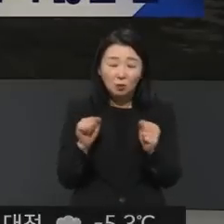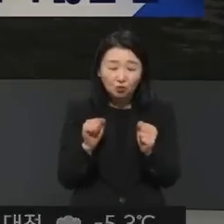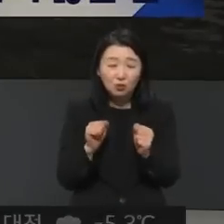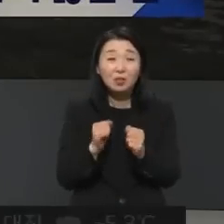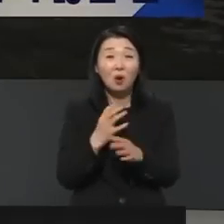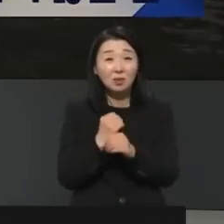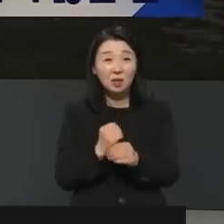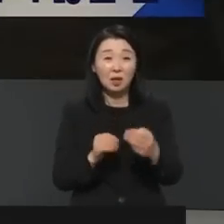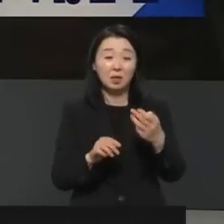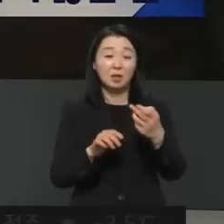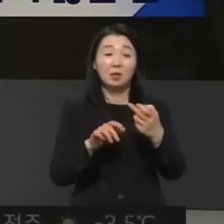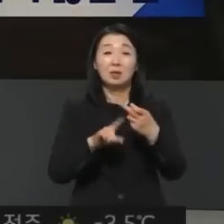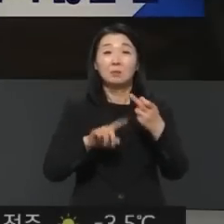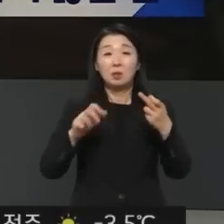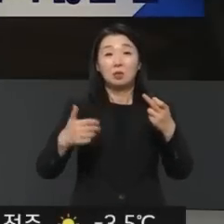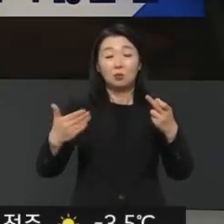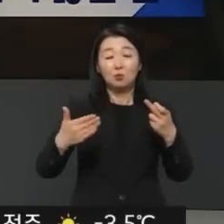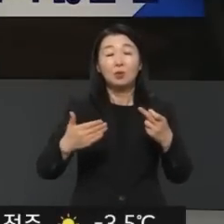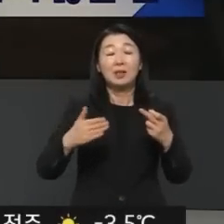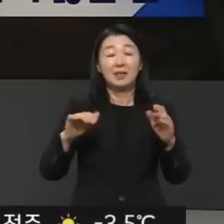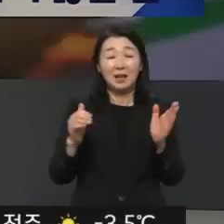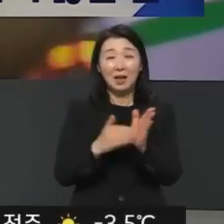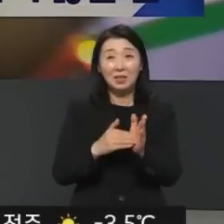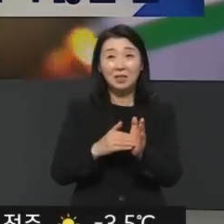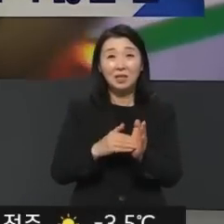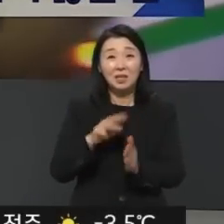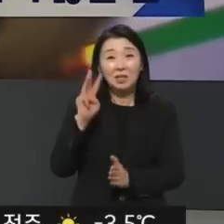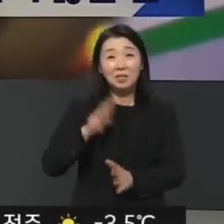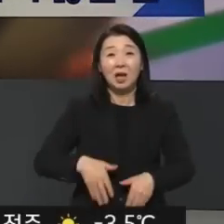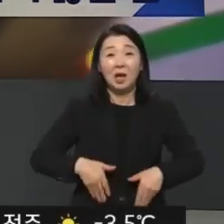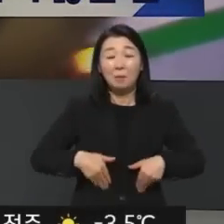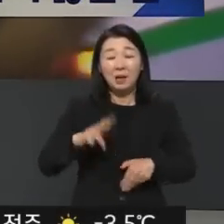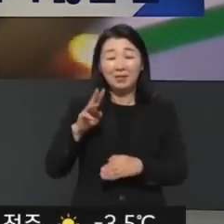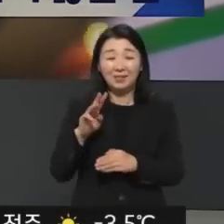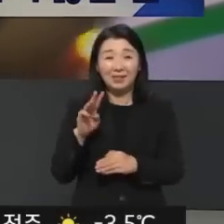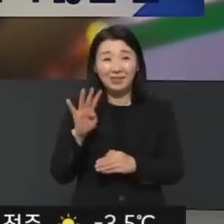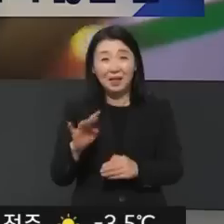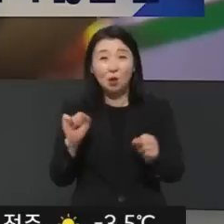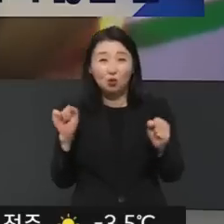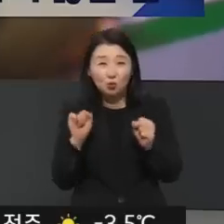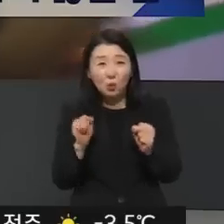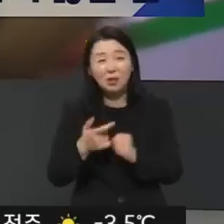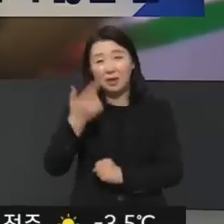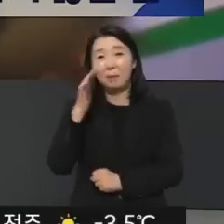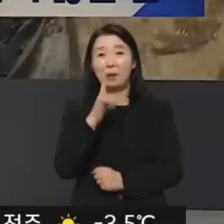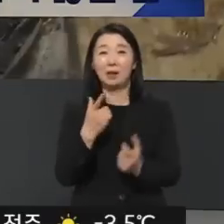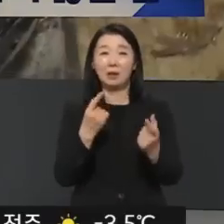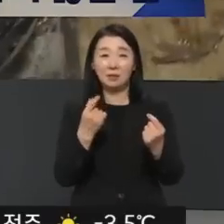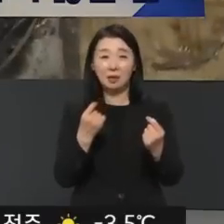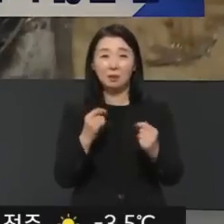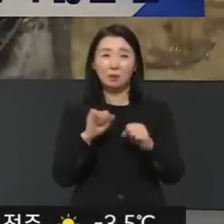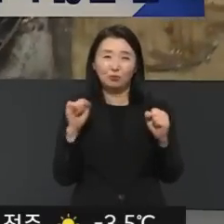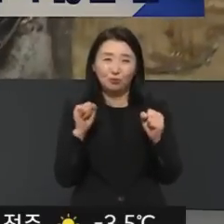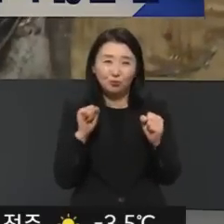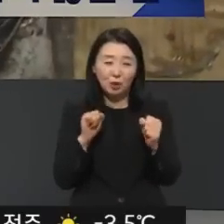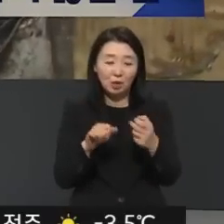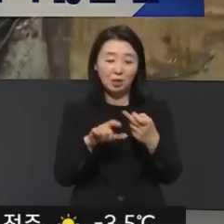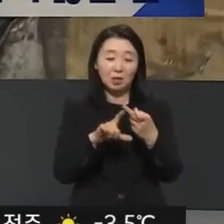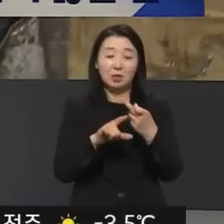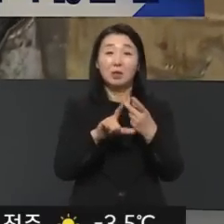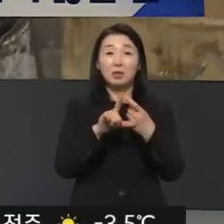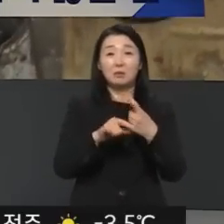이어집니다. 이제 4만 4호는 옛말인 것 같은데요. 이번 초강력 추위, 11월 말에만 해도 북극공기를